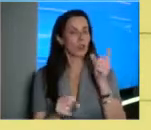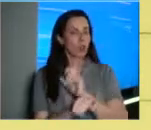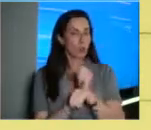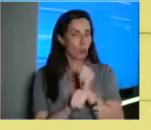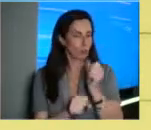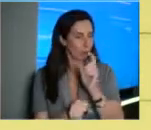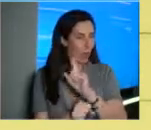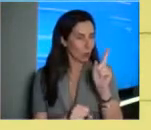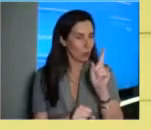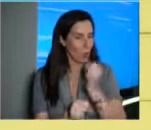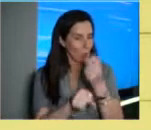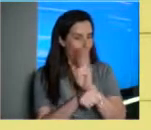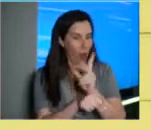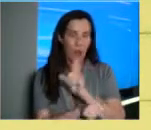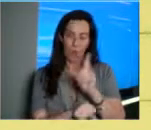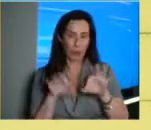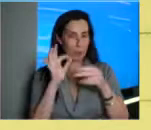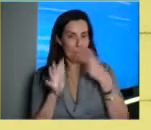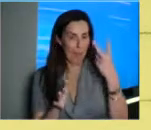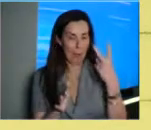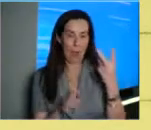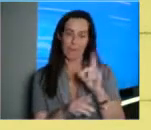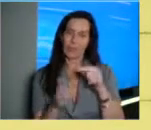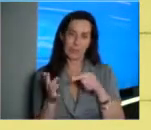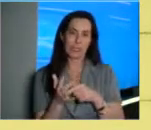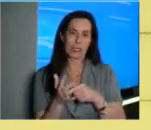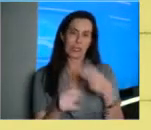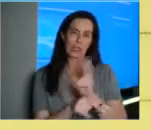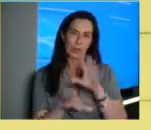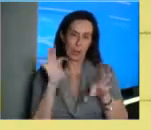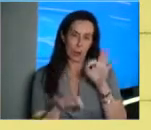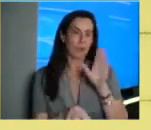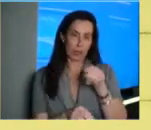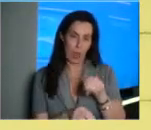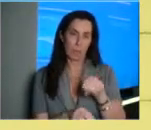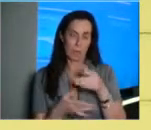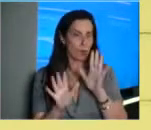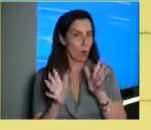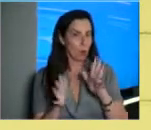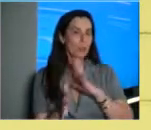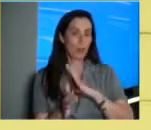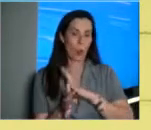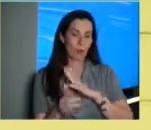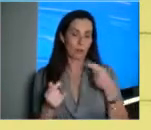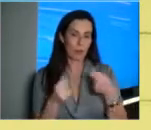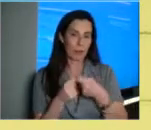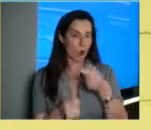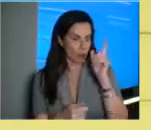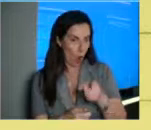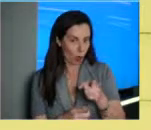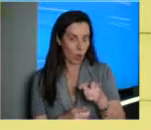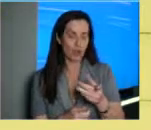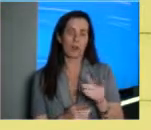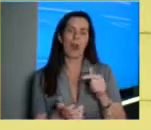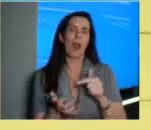לנסות לרמות במערכת הבחירות, או להצביע פעמיים, או כל דבר כזה, נחשב זיוף בחירות, וגם יכול להיות מאוד מאוד מסוכן מבחינה של עונש ומערכת